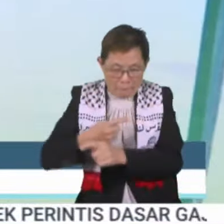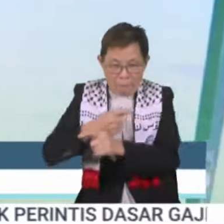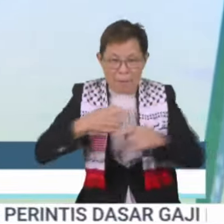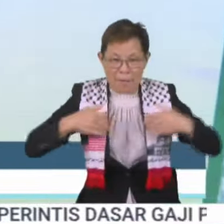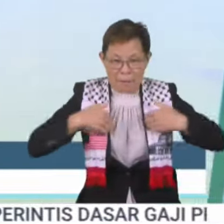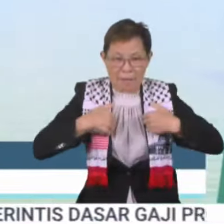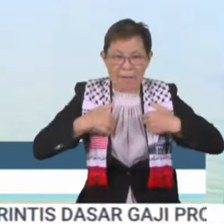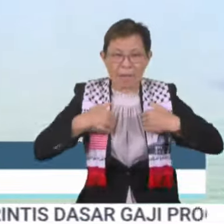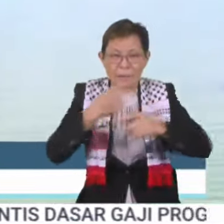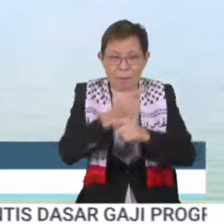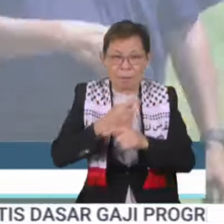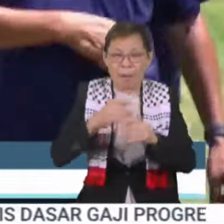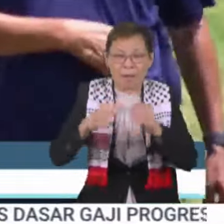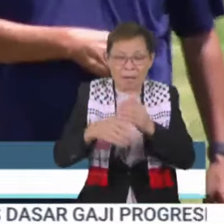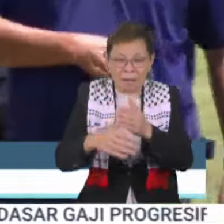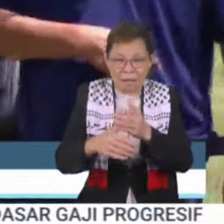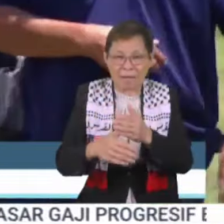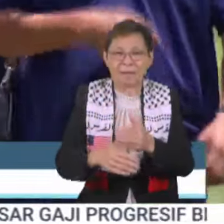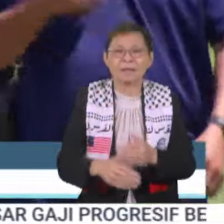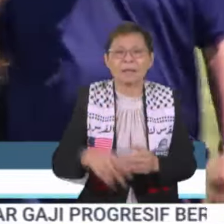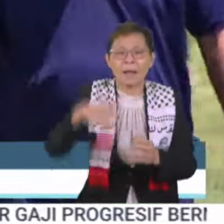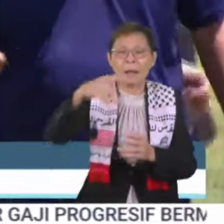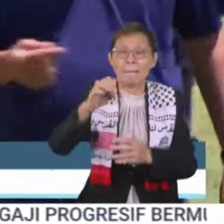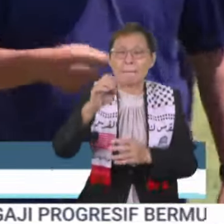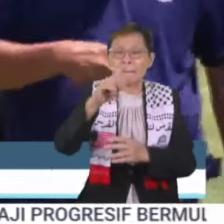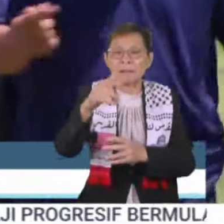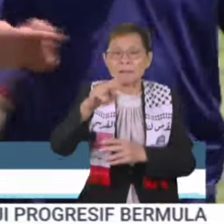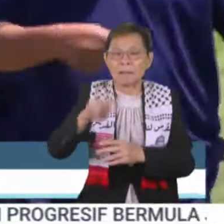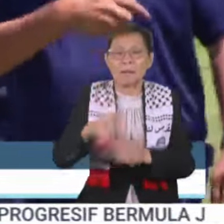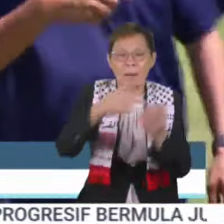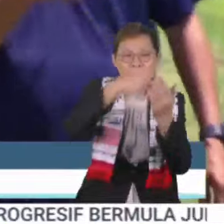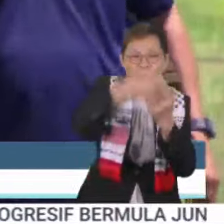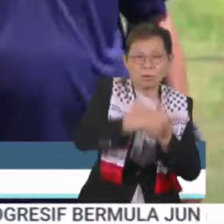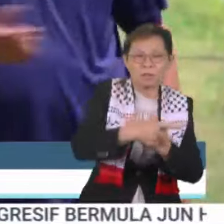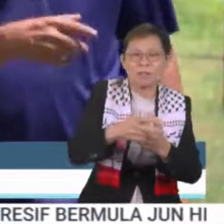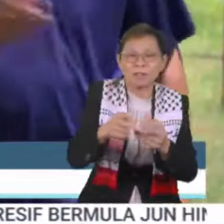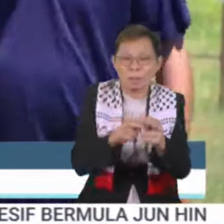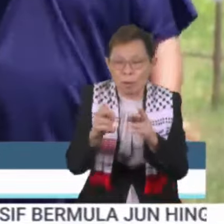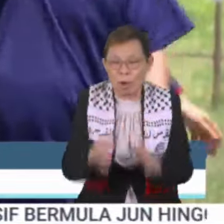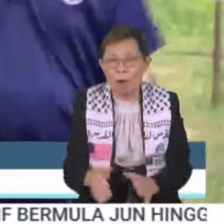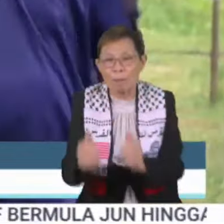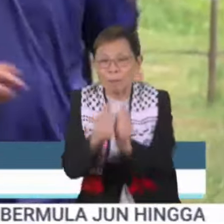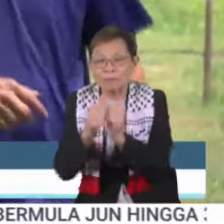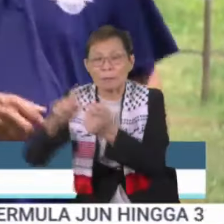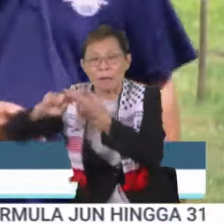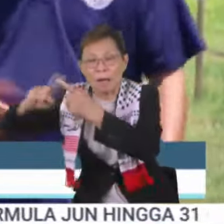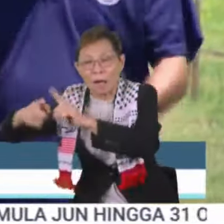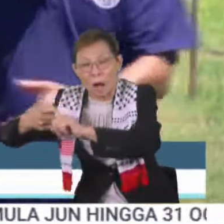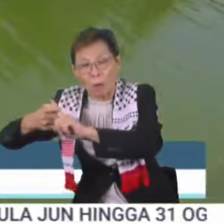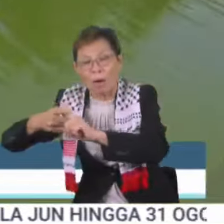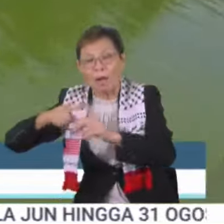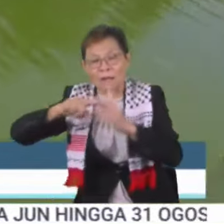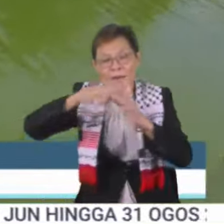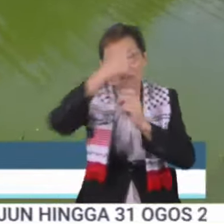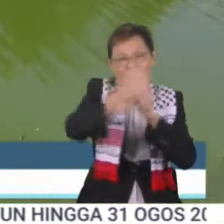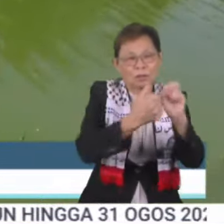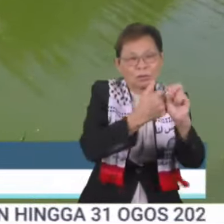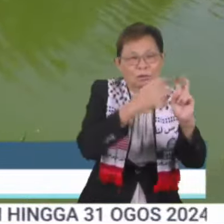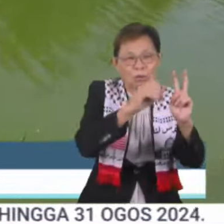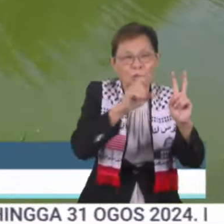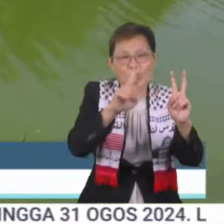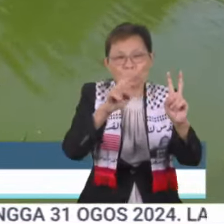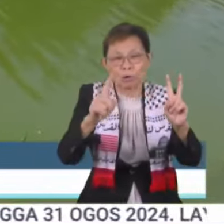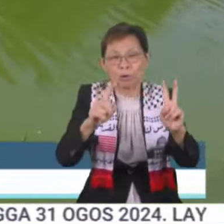Kampung Kuala Rimau, Pendang. Projek yang diusahakan Abdul Aziz Asyari bersama rakan kongsinya sejak tahun 2021